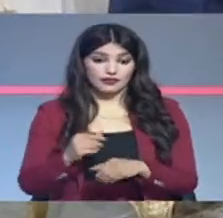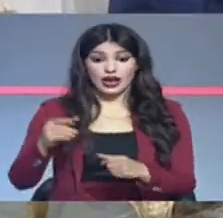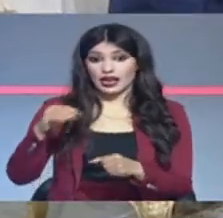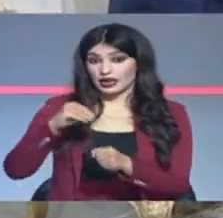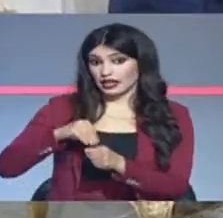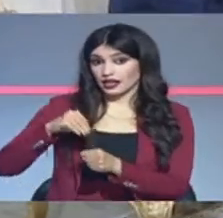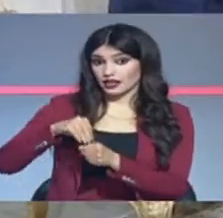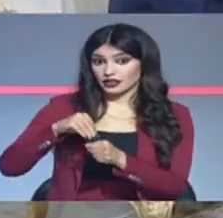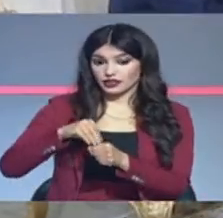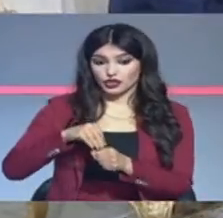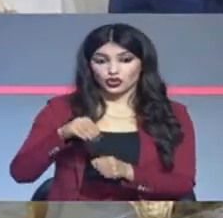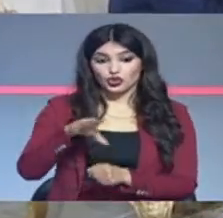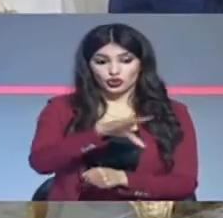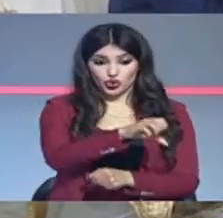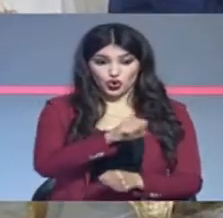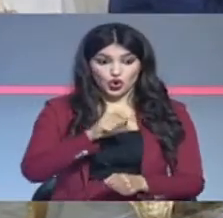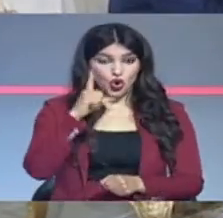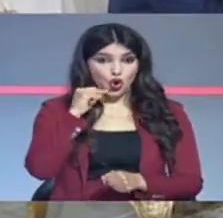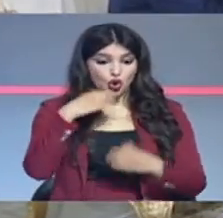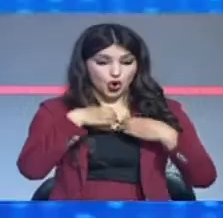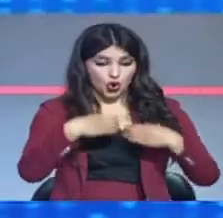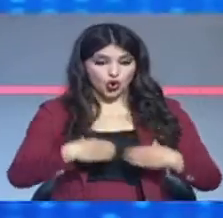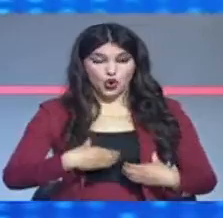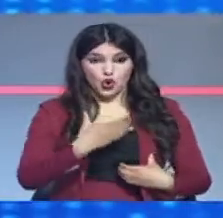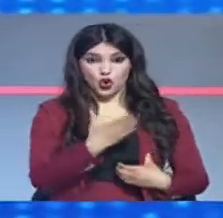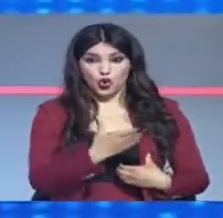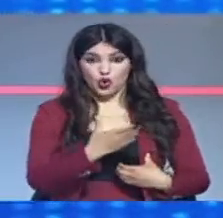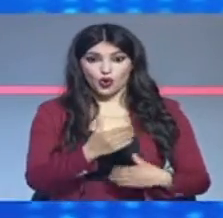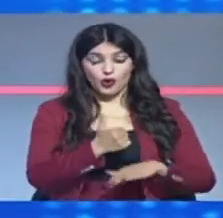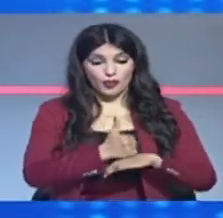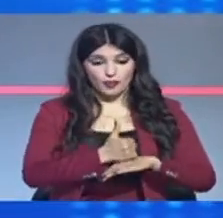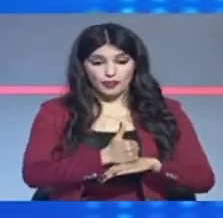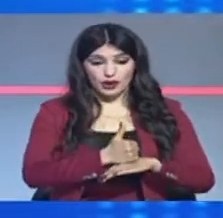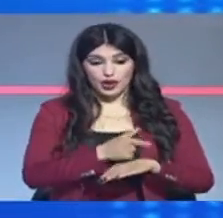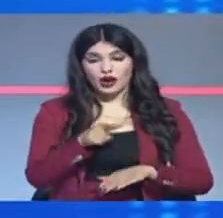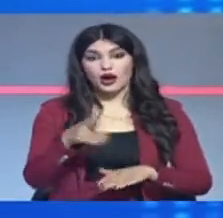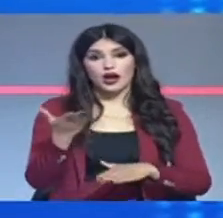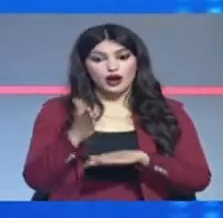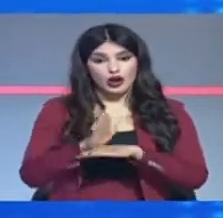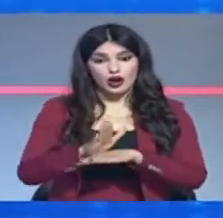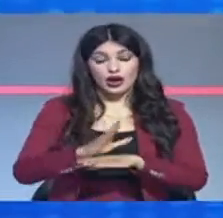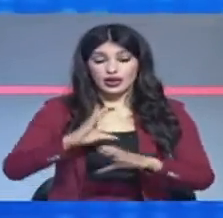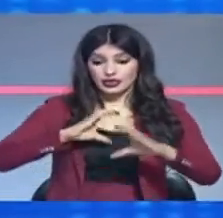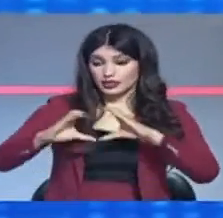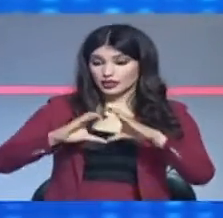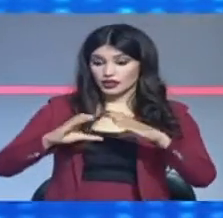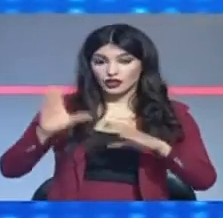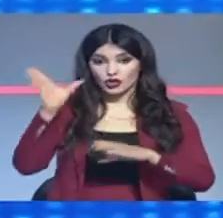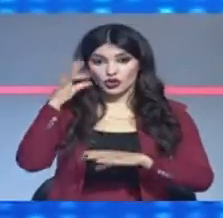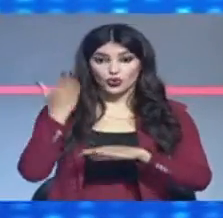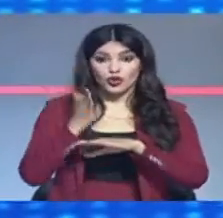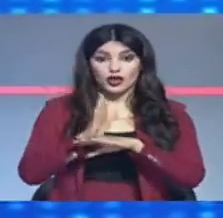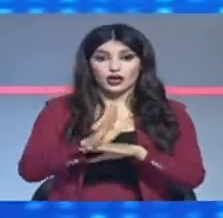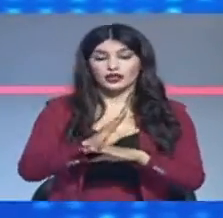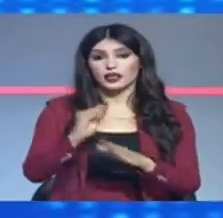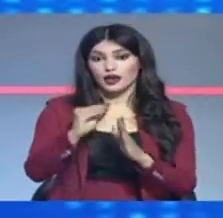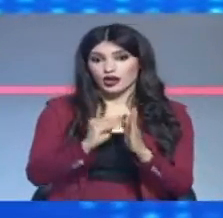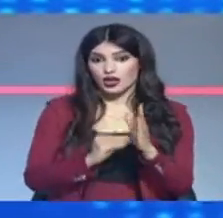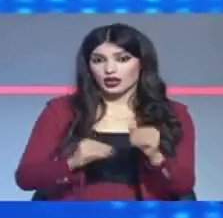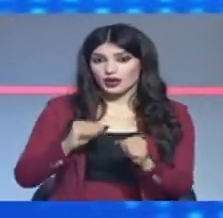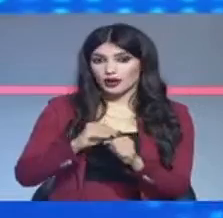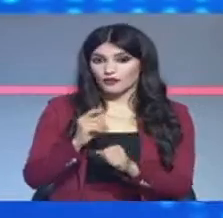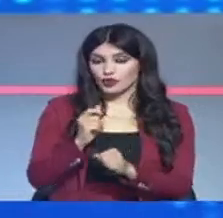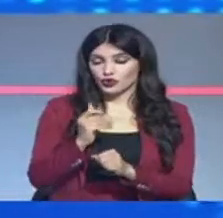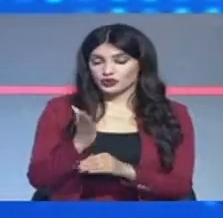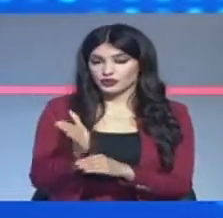يدعو الى عقد اجتماع طارئ لمجلس الامن القومي يظهر الوضع الاقتصادي والمالي على جدول اعماله